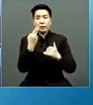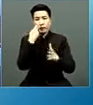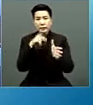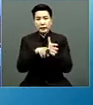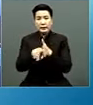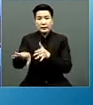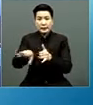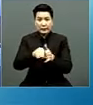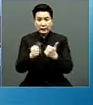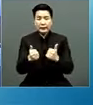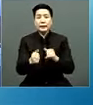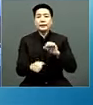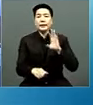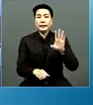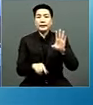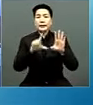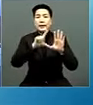นะครับอยู่ที่